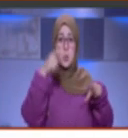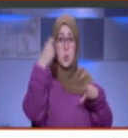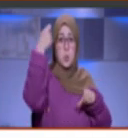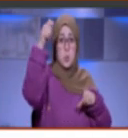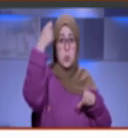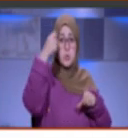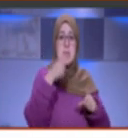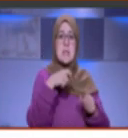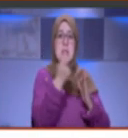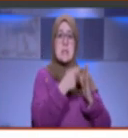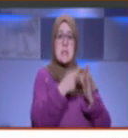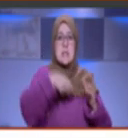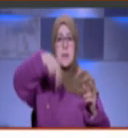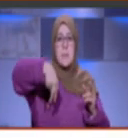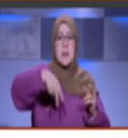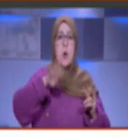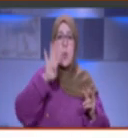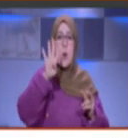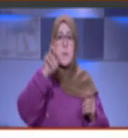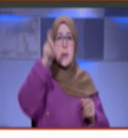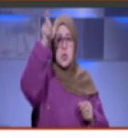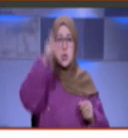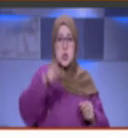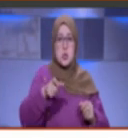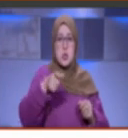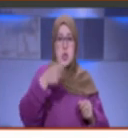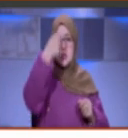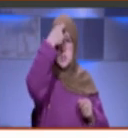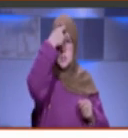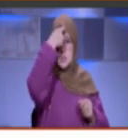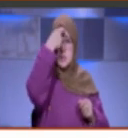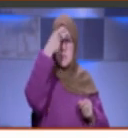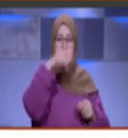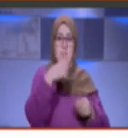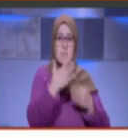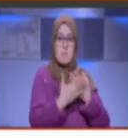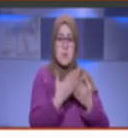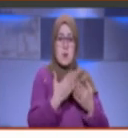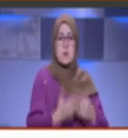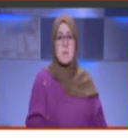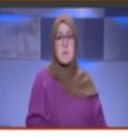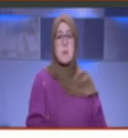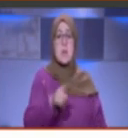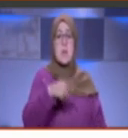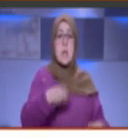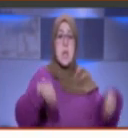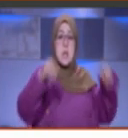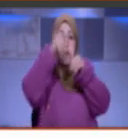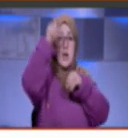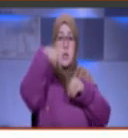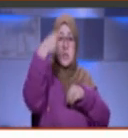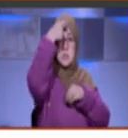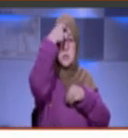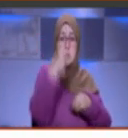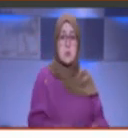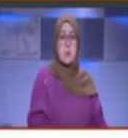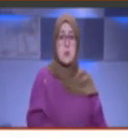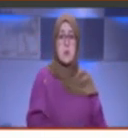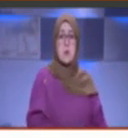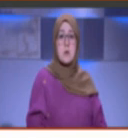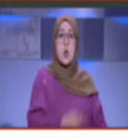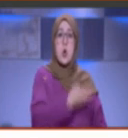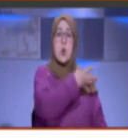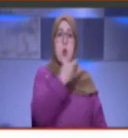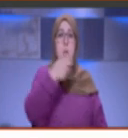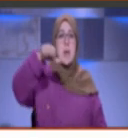الوزارة تسجيل 48 إصابة جديدة في السلطنة، ليرتفع بذلك عدد الإصابات المسجلة في سلطنة عمان